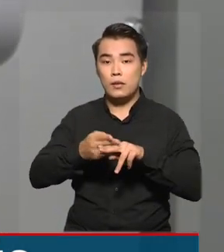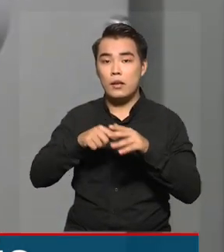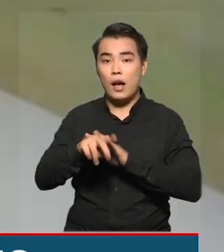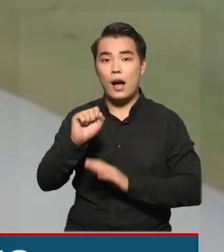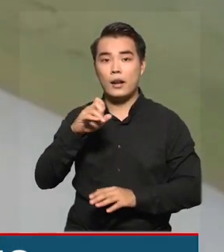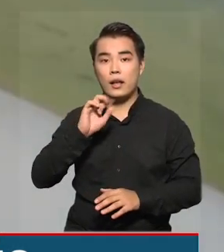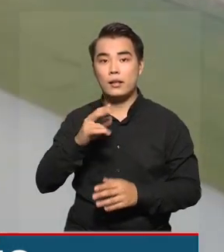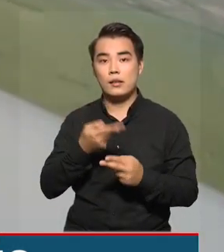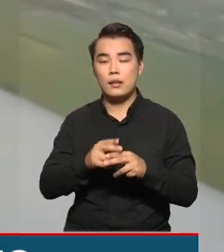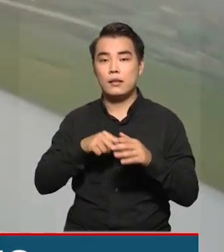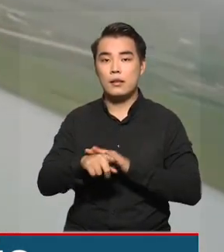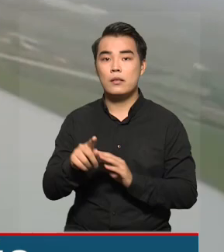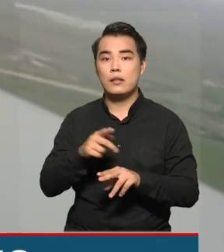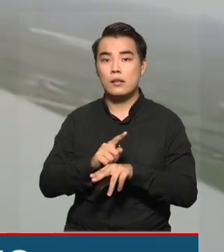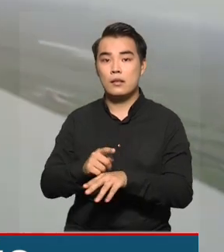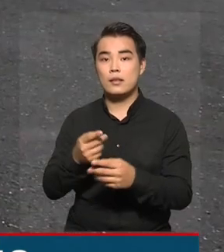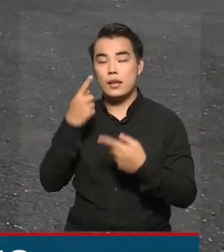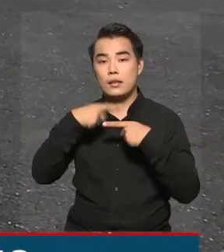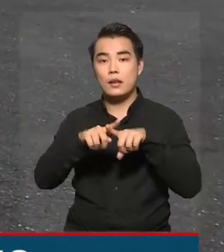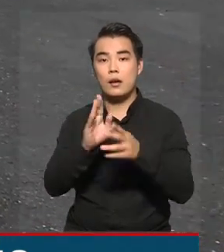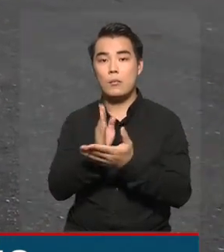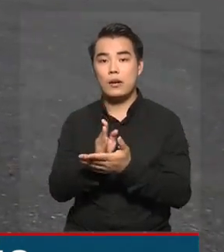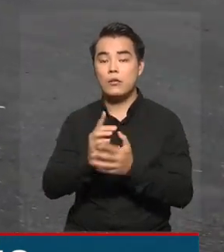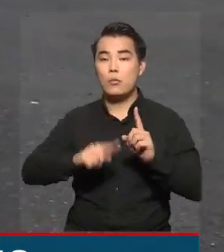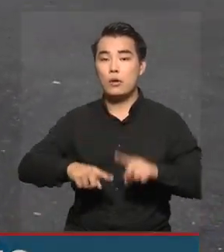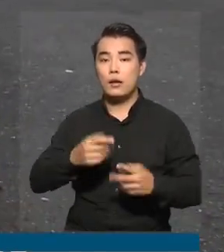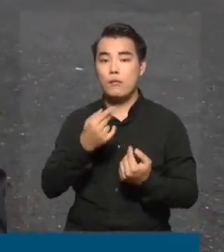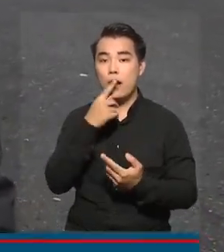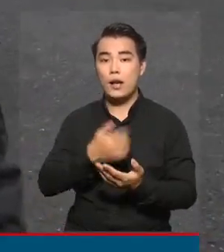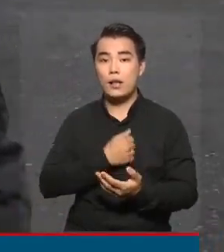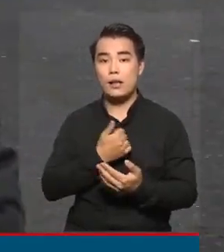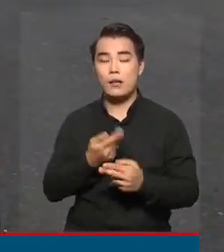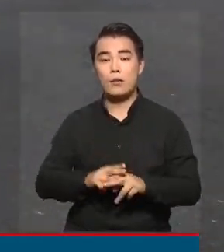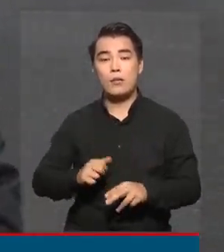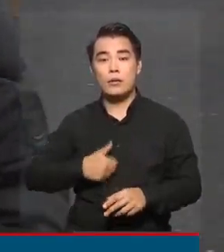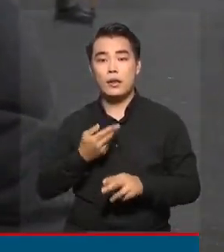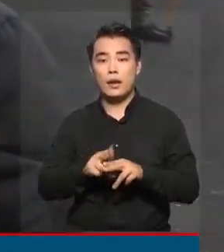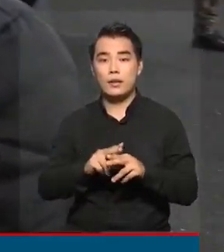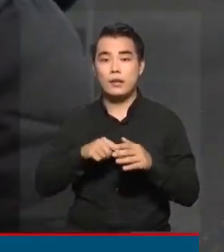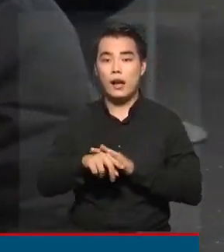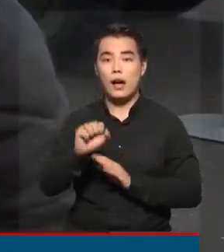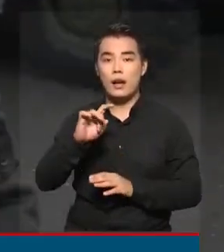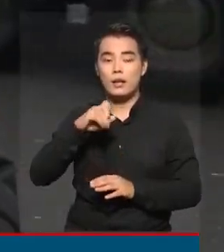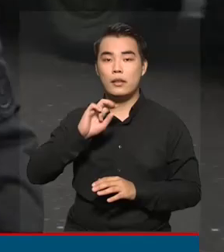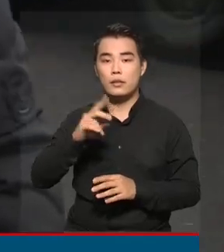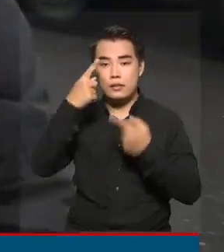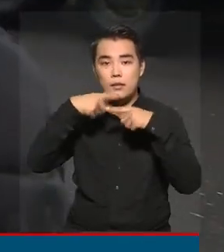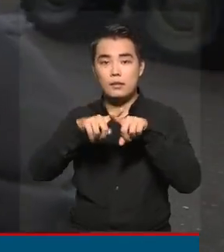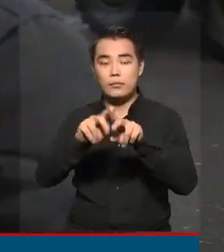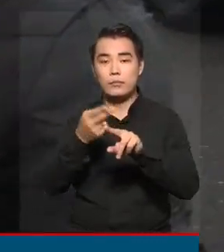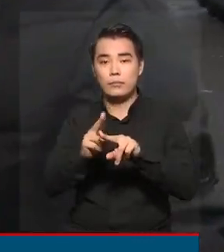Намат, Барыс атты брондалған көліктер бар. Отандық әскери өндірістің мақтанышы мына тұрған Арлан техникасы.